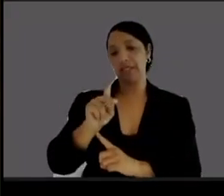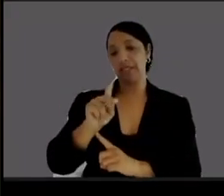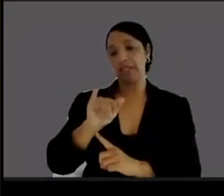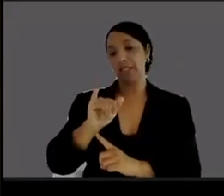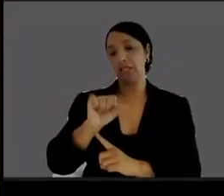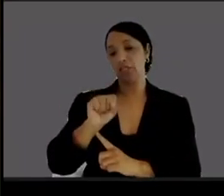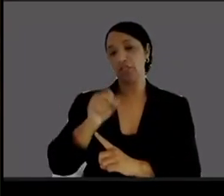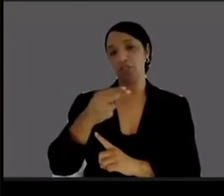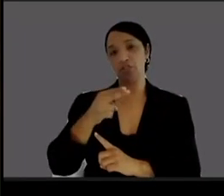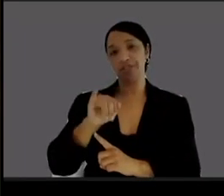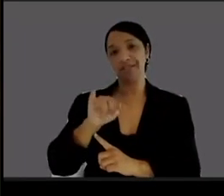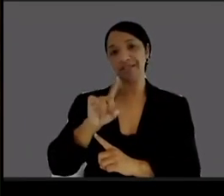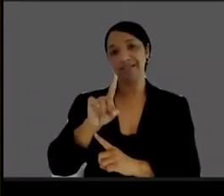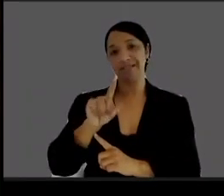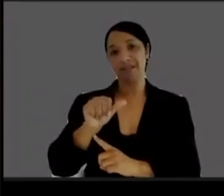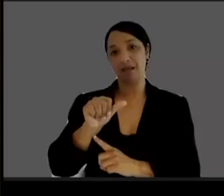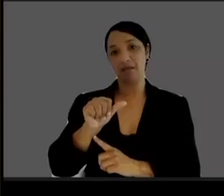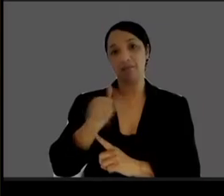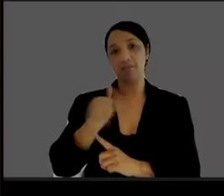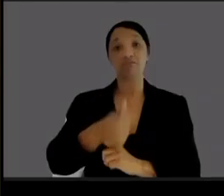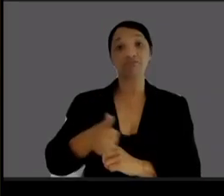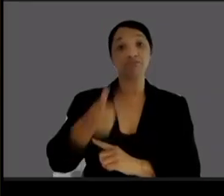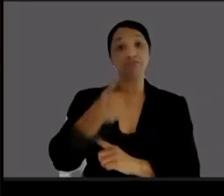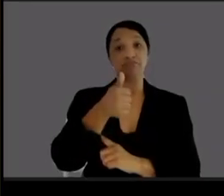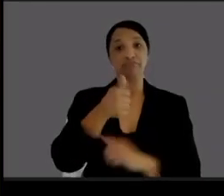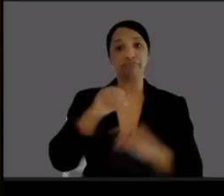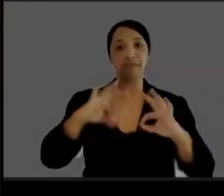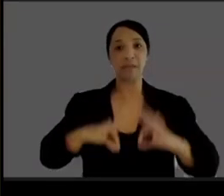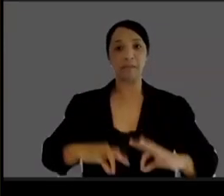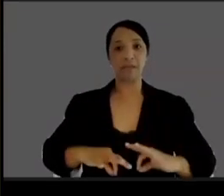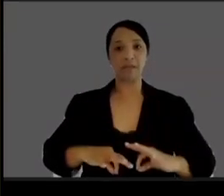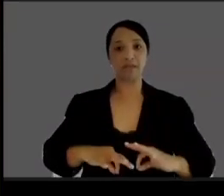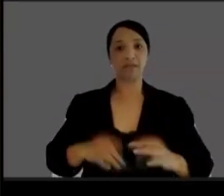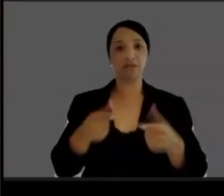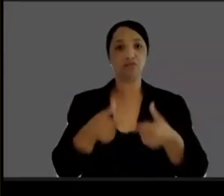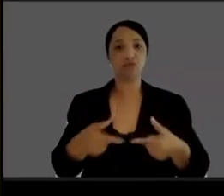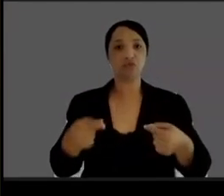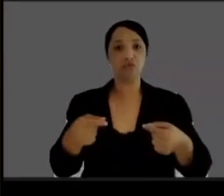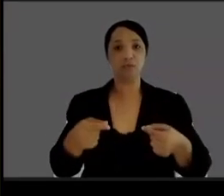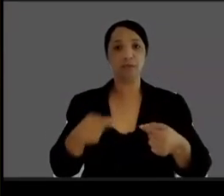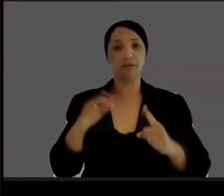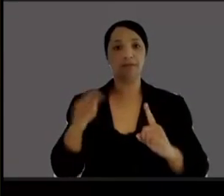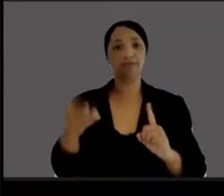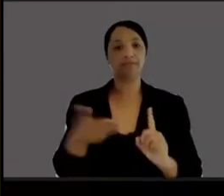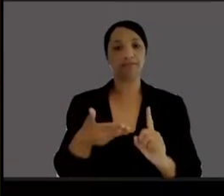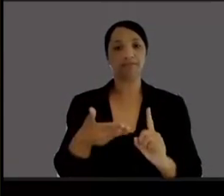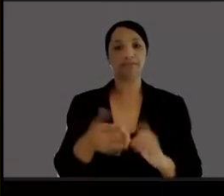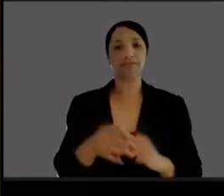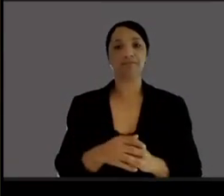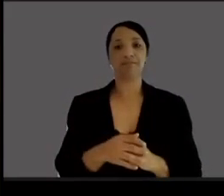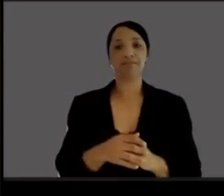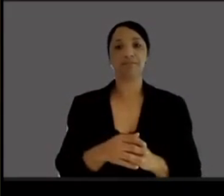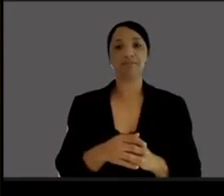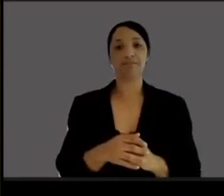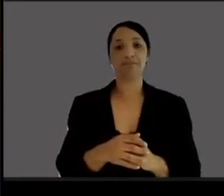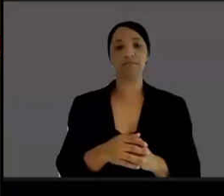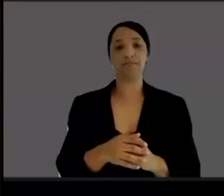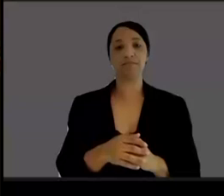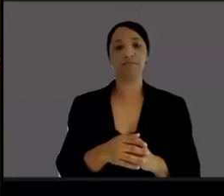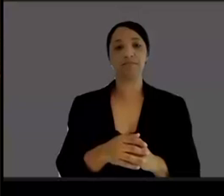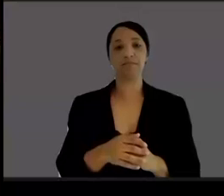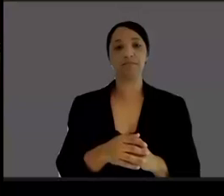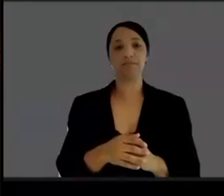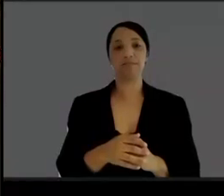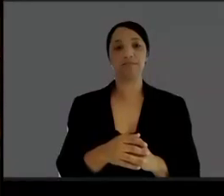大臣岸田文男様よりご挨拶がございます岸田総理どうぞご登壇お願い